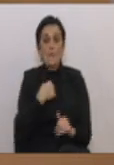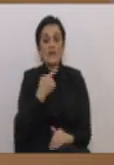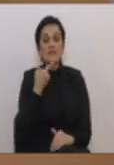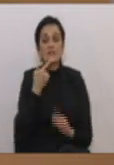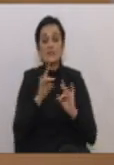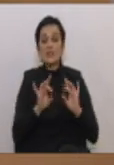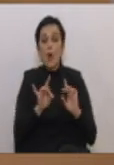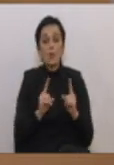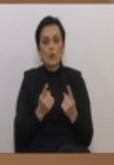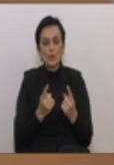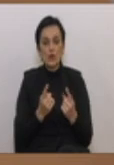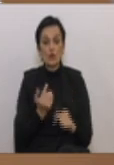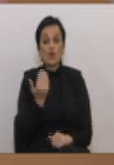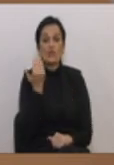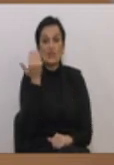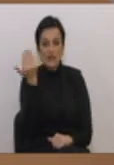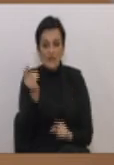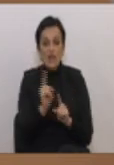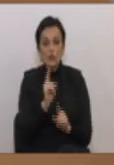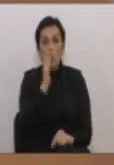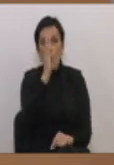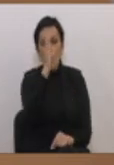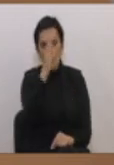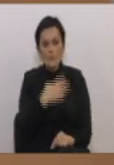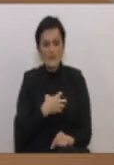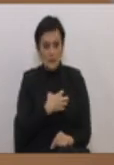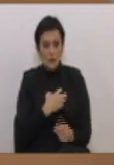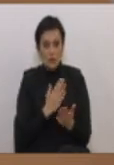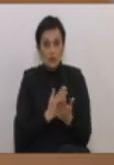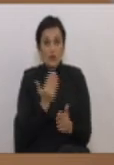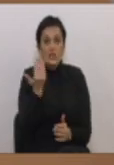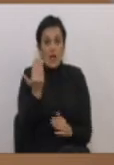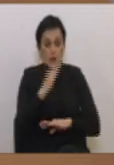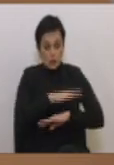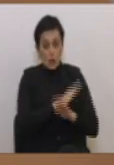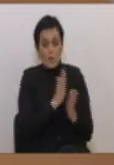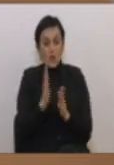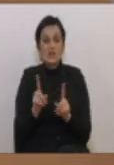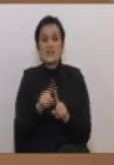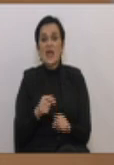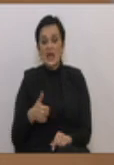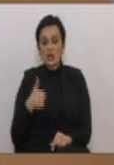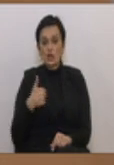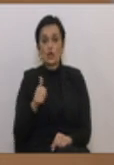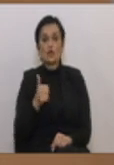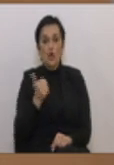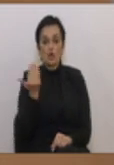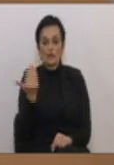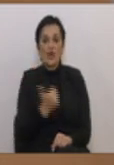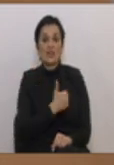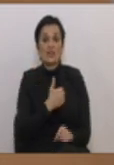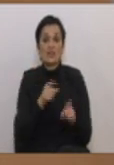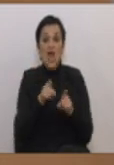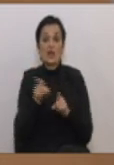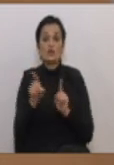რომ თქვენთვისაც მომავალშიც მნიშვნელოვანია რომ თქვენ მოიქცეთ ისე ღირსეულად როგორც თქვენ ისურვებდით რომ თქვენ მოქცეოდნენ